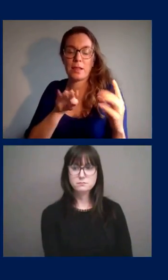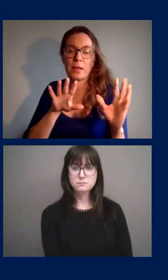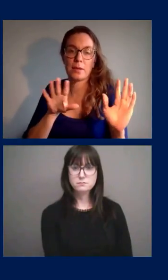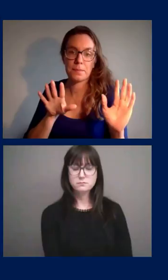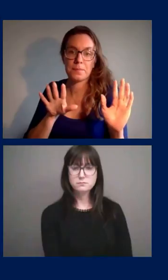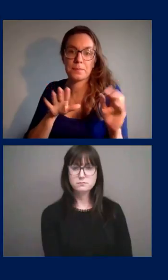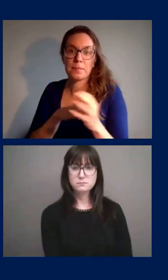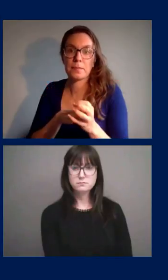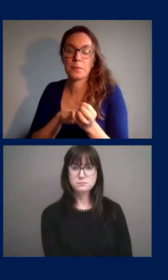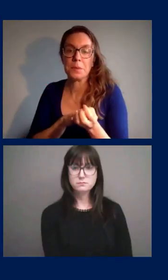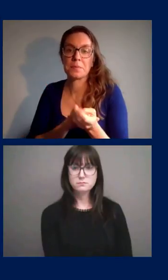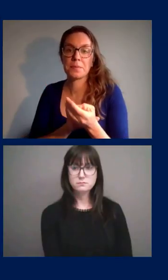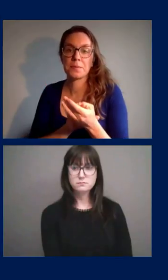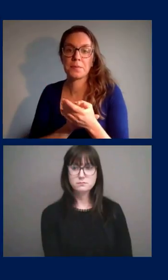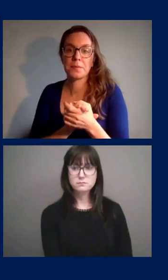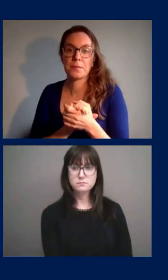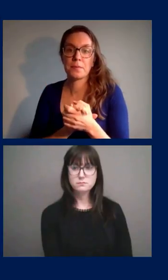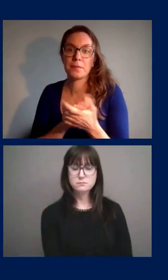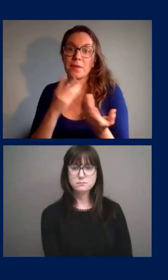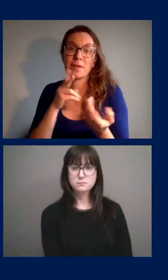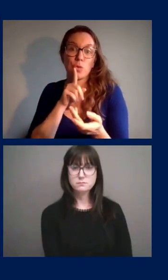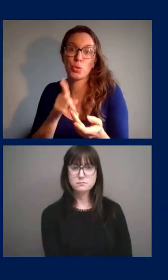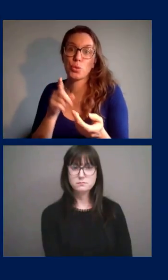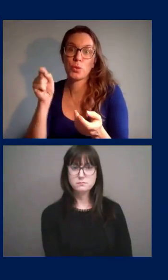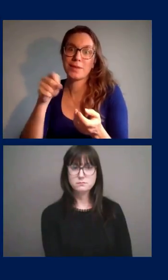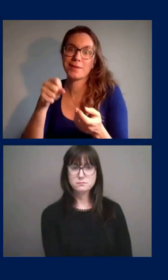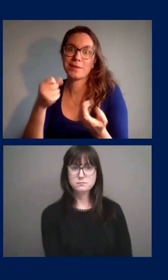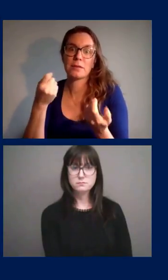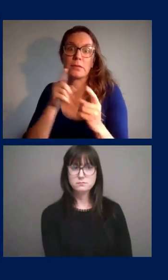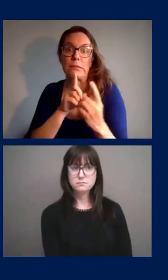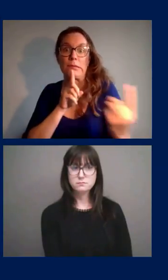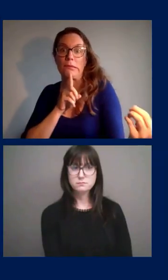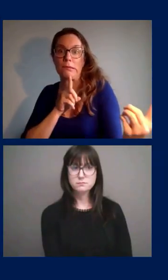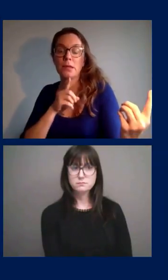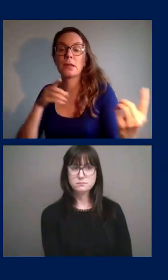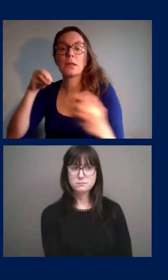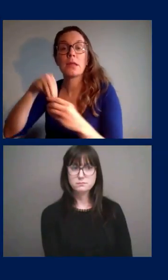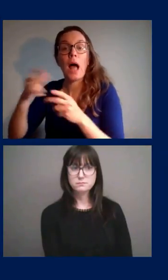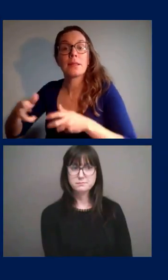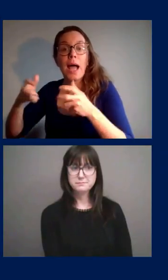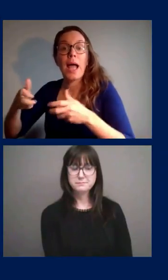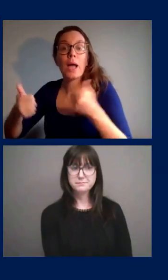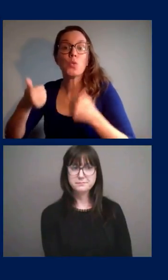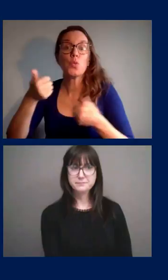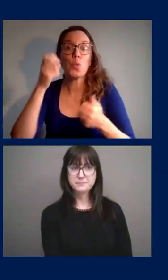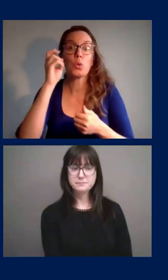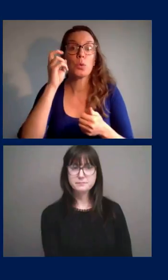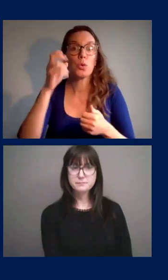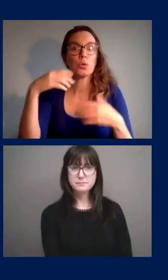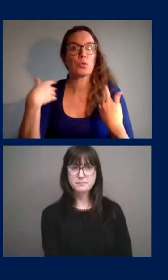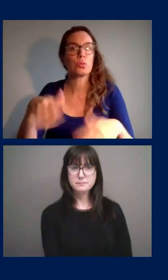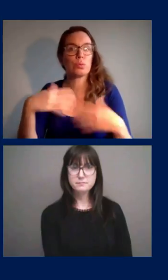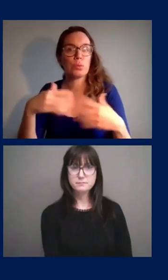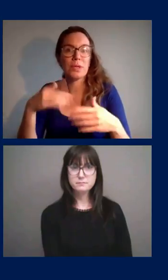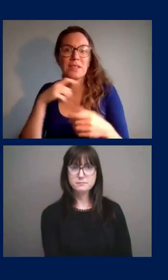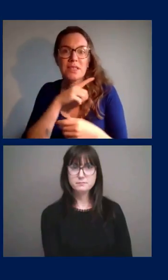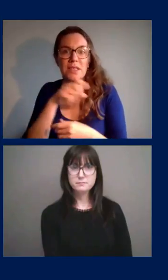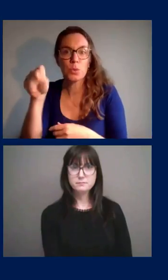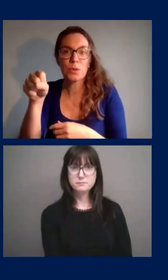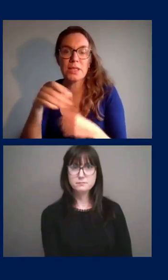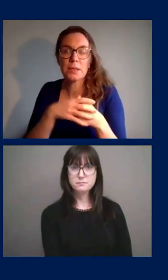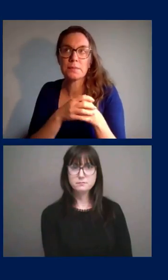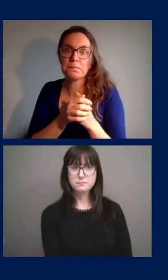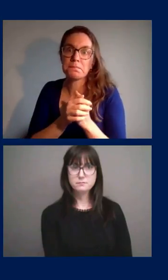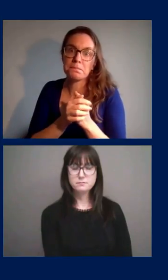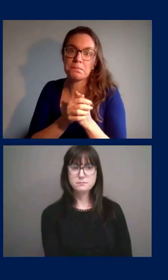bien sûr sur les autobus ou un train alors c'est une conversation avec beaucoup de différentes